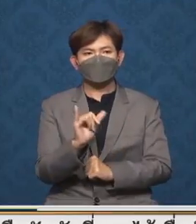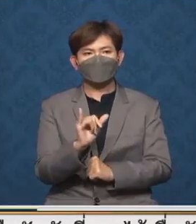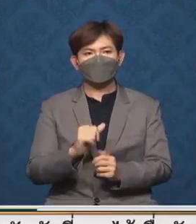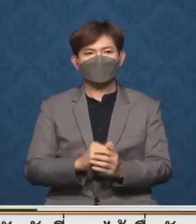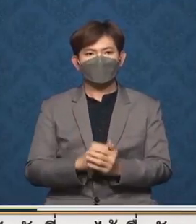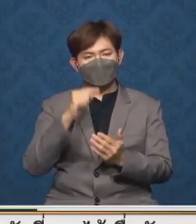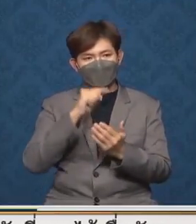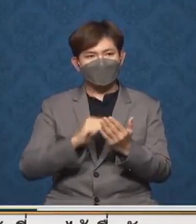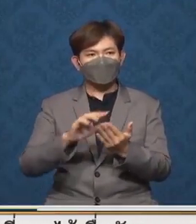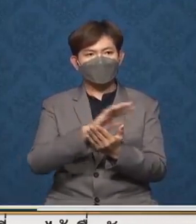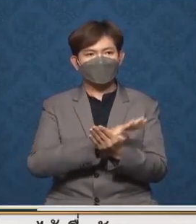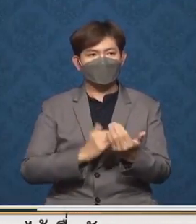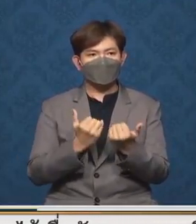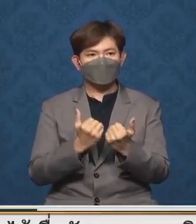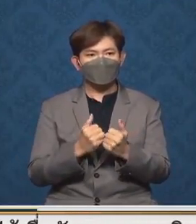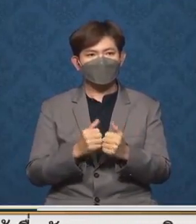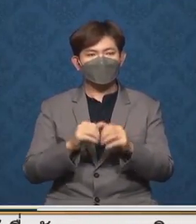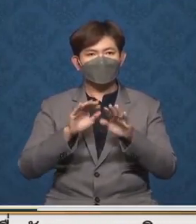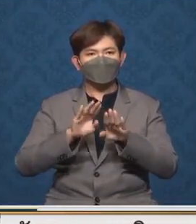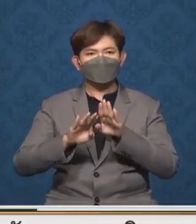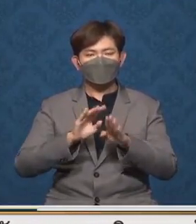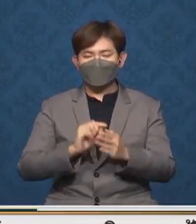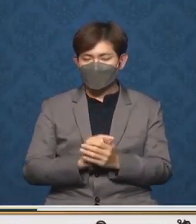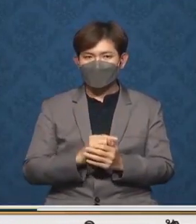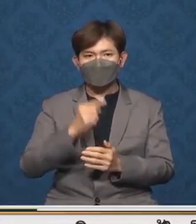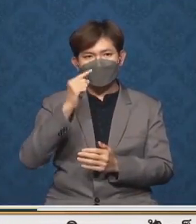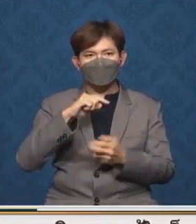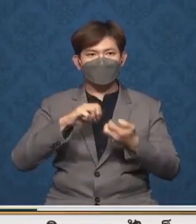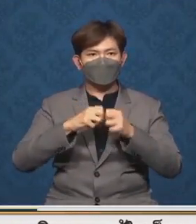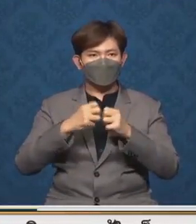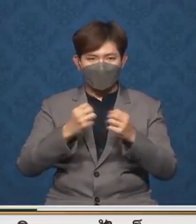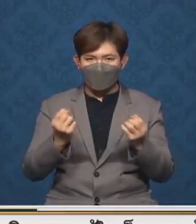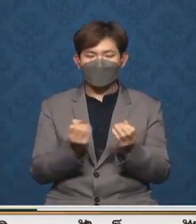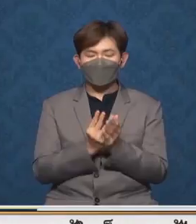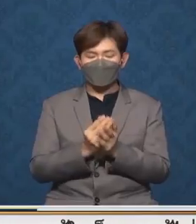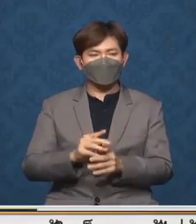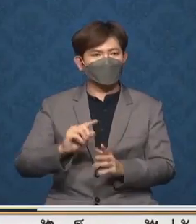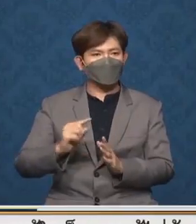เทศไทยนั้นนับว่าเป็นประเทศลำดับแรกๆที่เจอกับพายุโควิด-19